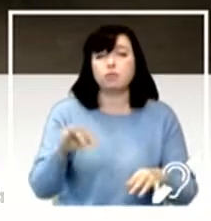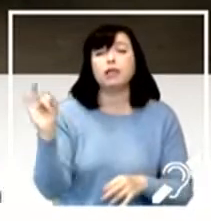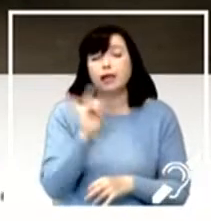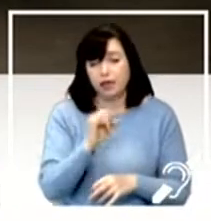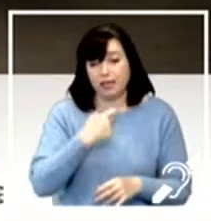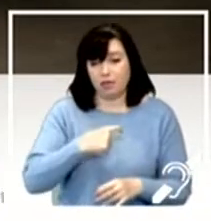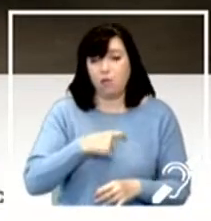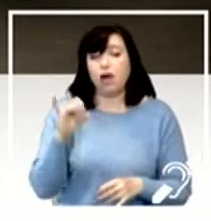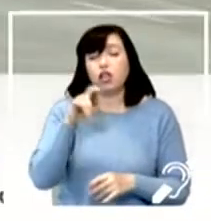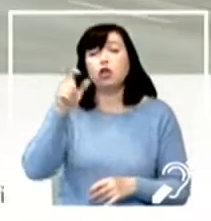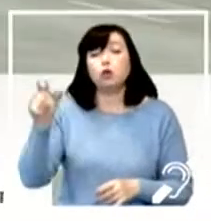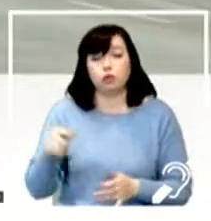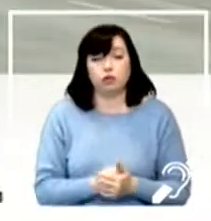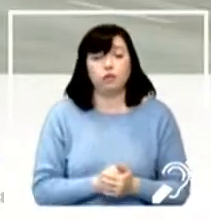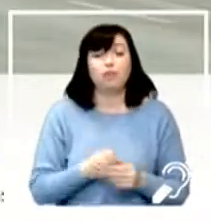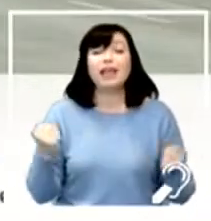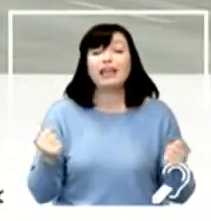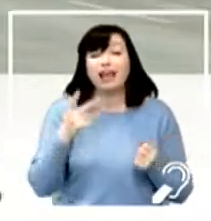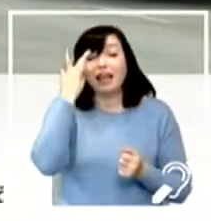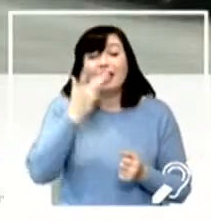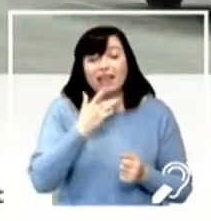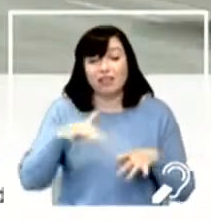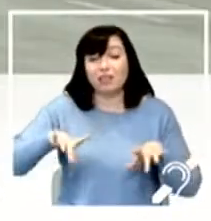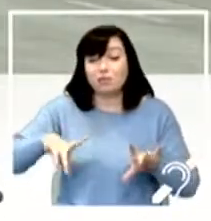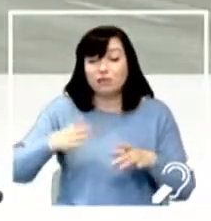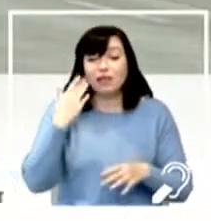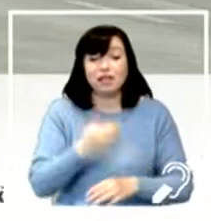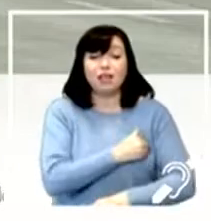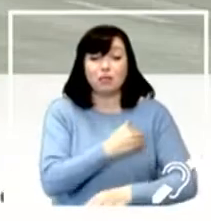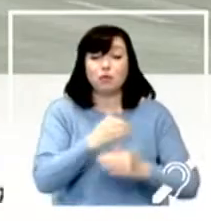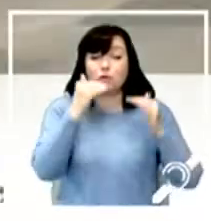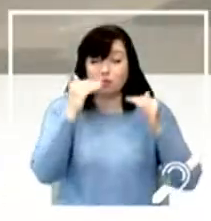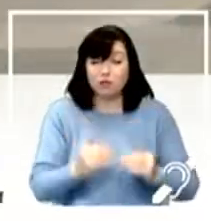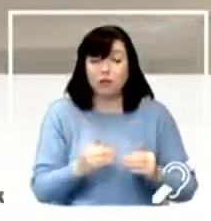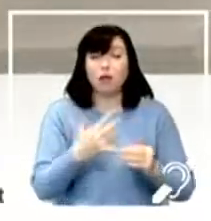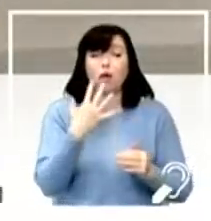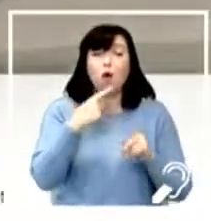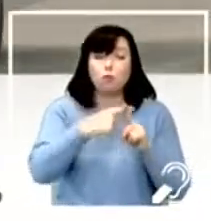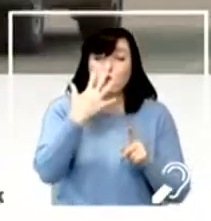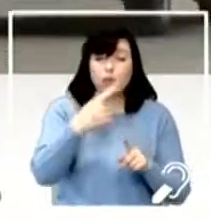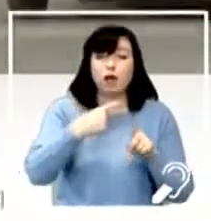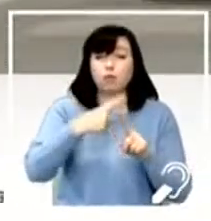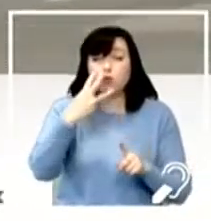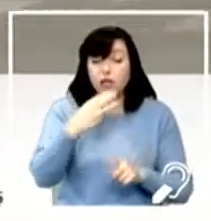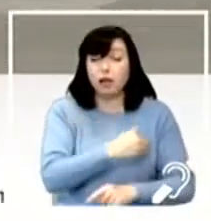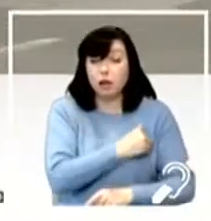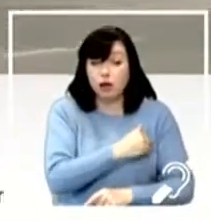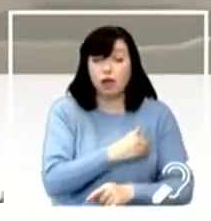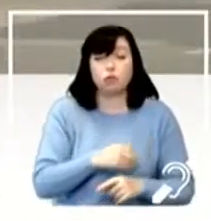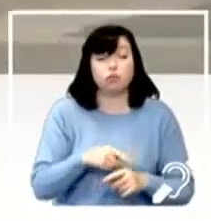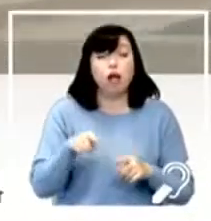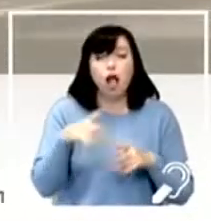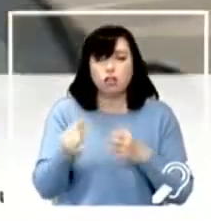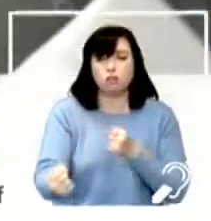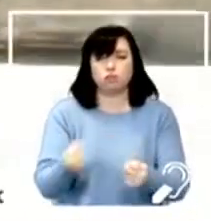pietonilor. Cauciucurile de vară, când temperatura scade la plus 5, plus 3, plus 7 grade undeva, ele devin mai